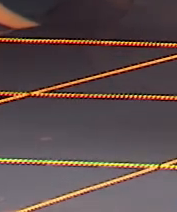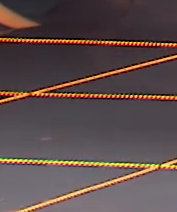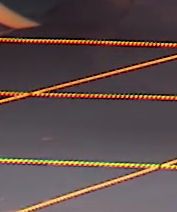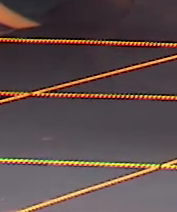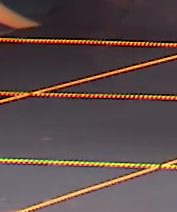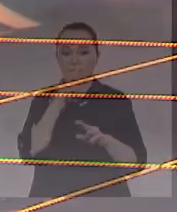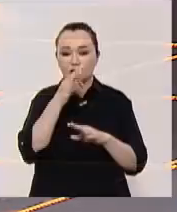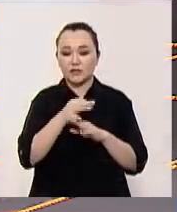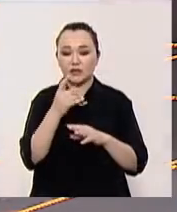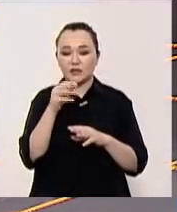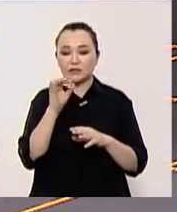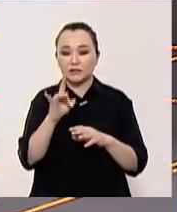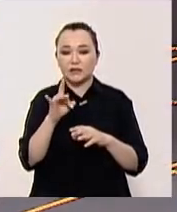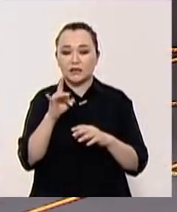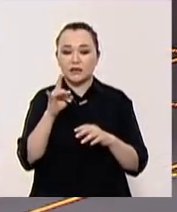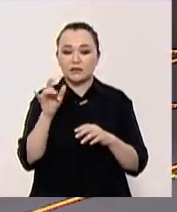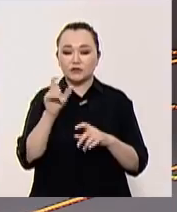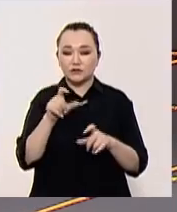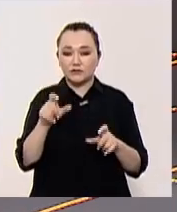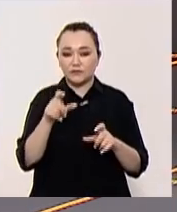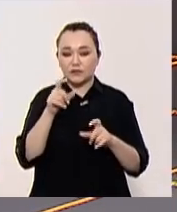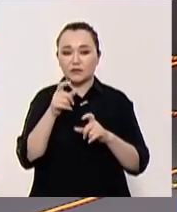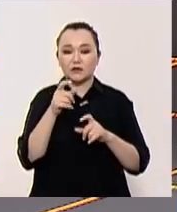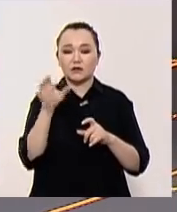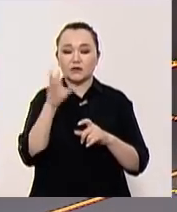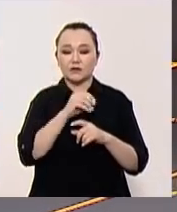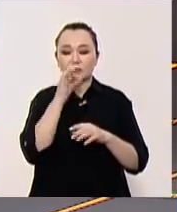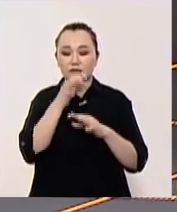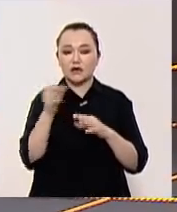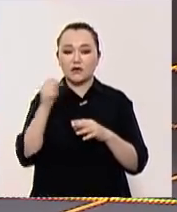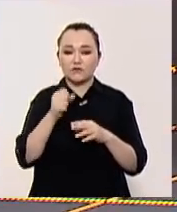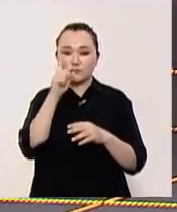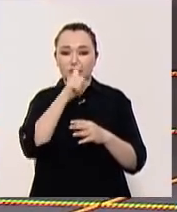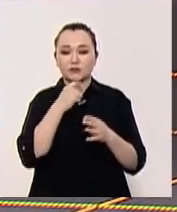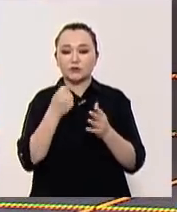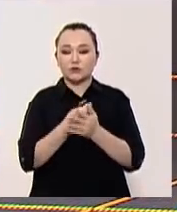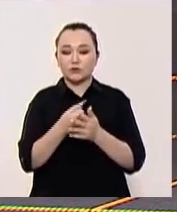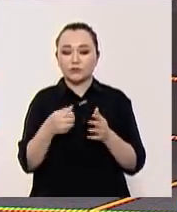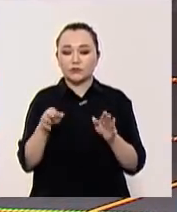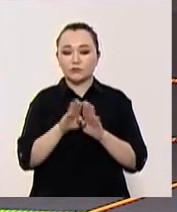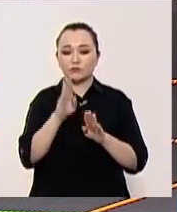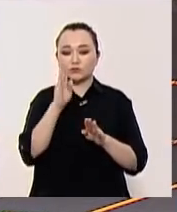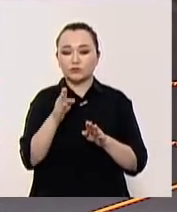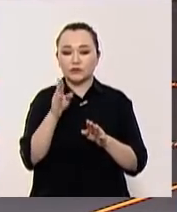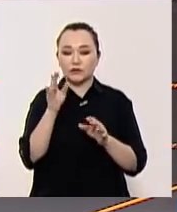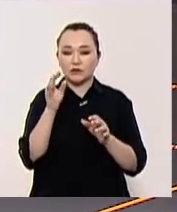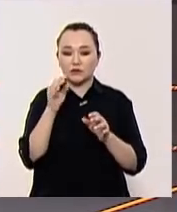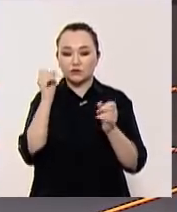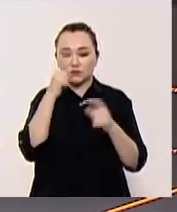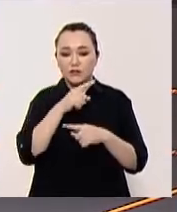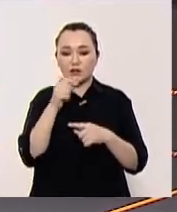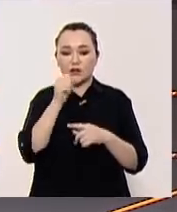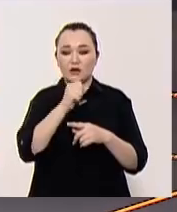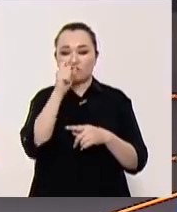деген риэлторлар қауымдастығының маманы аталған салаға тамыз айында бірақ жамбыт етті деп болжайды. Сол кезде ғана